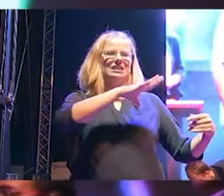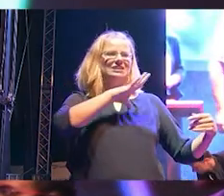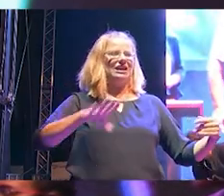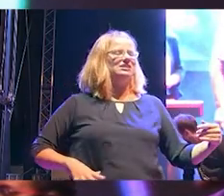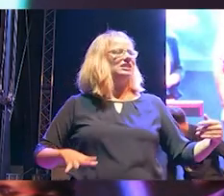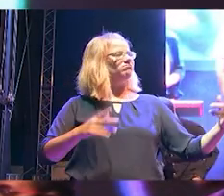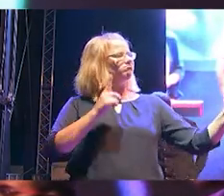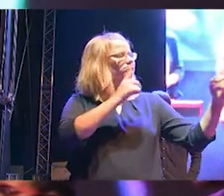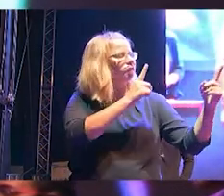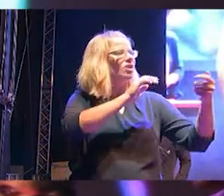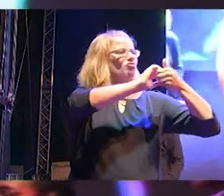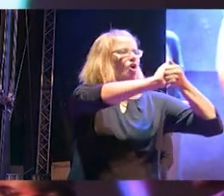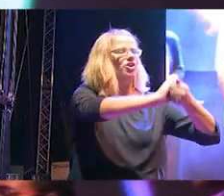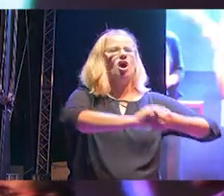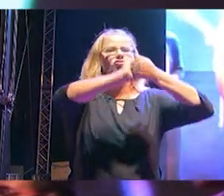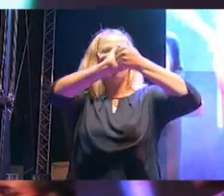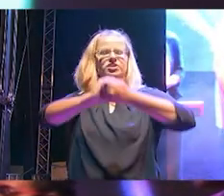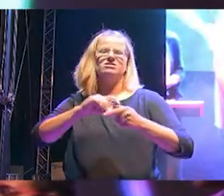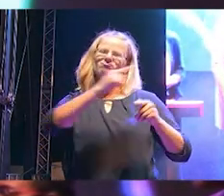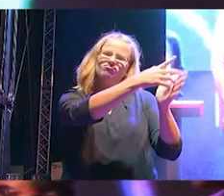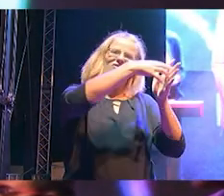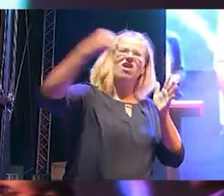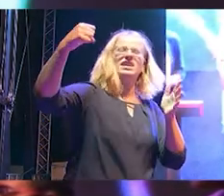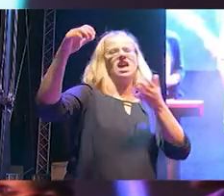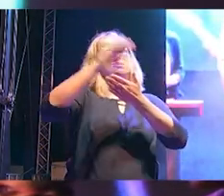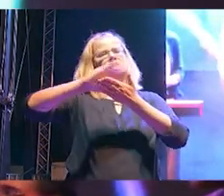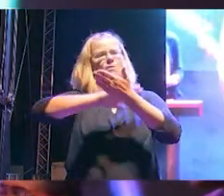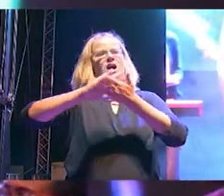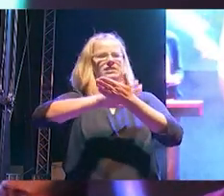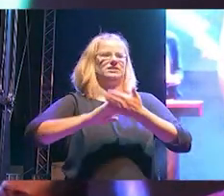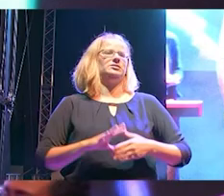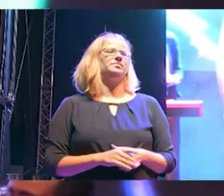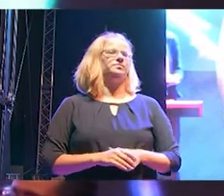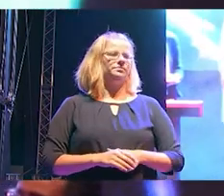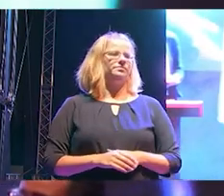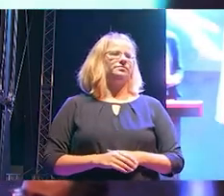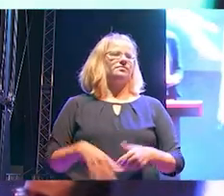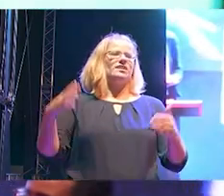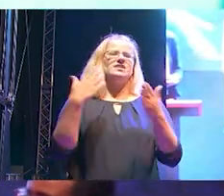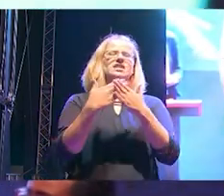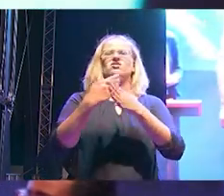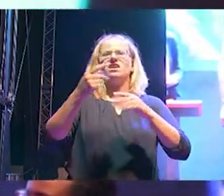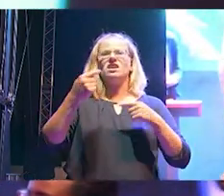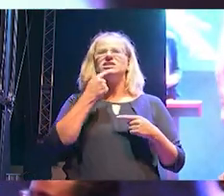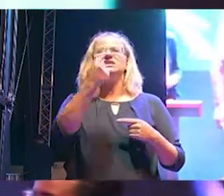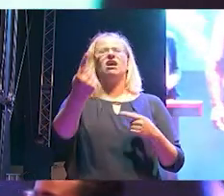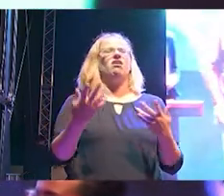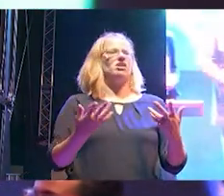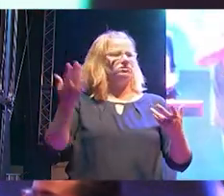Freunde. Und das wird man uns niemals wegnehmen können. Und deswegen sage ich euch zum Schluss,